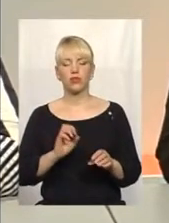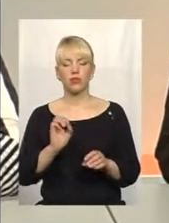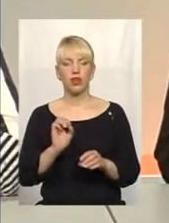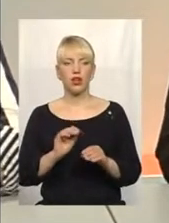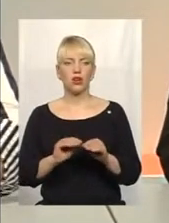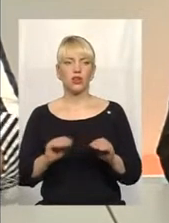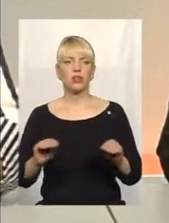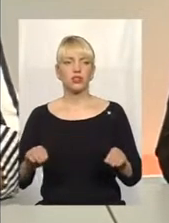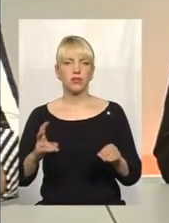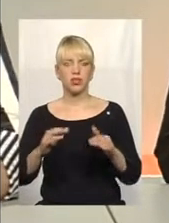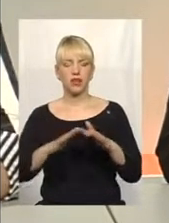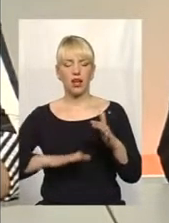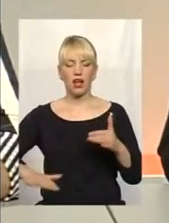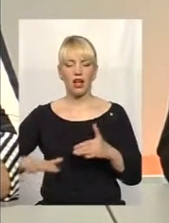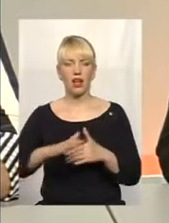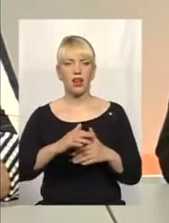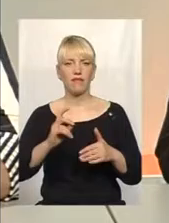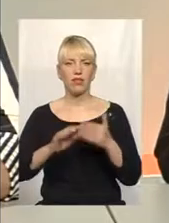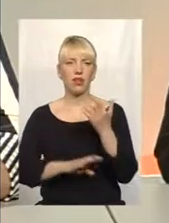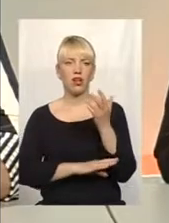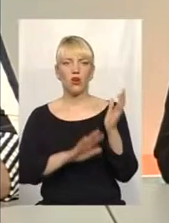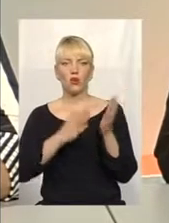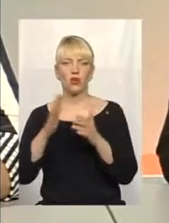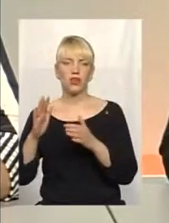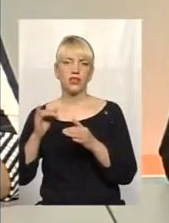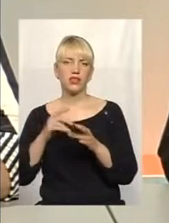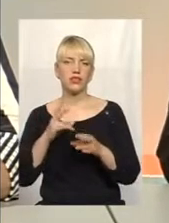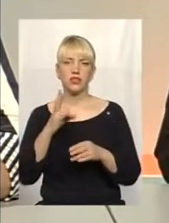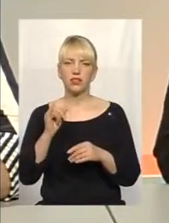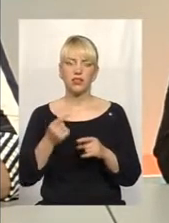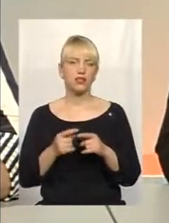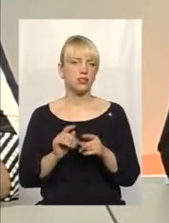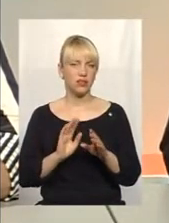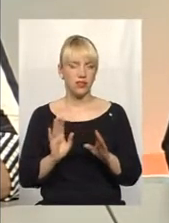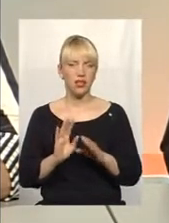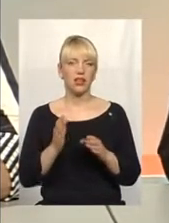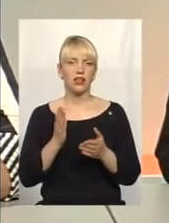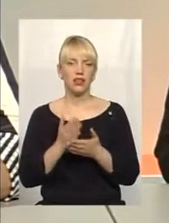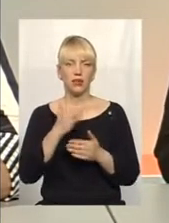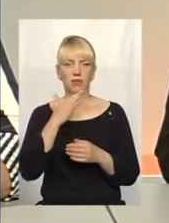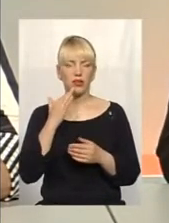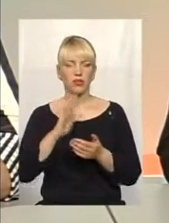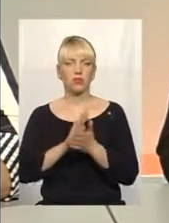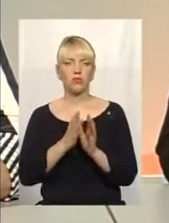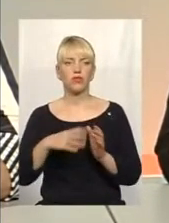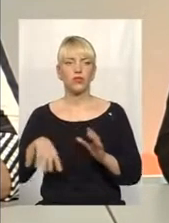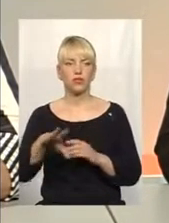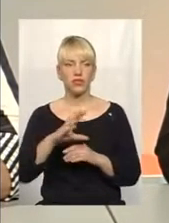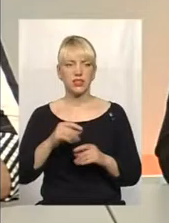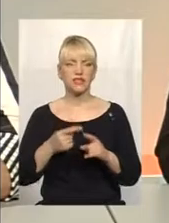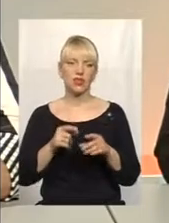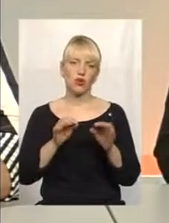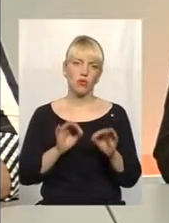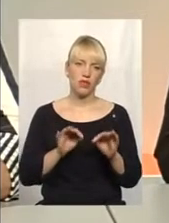на галявині у лісі і з дітьми відпочивати. Ні, все-таки як би не було, є цілий ряд вимог. Чи вони усі об'єктивні, чи